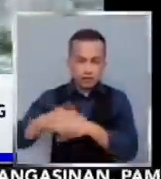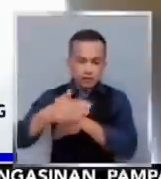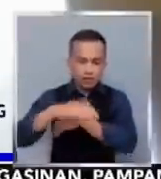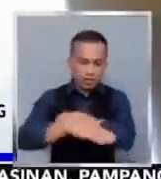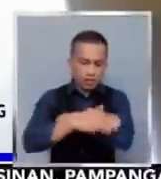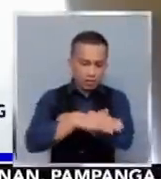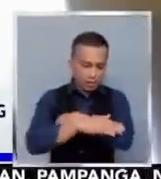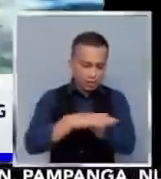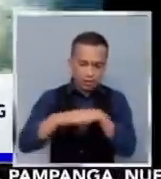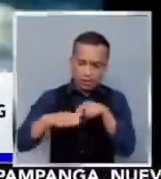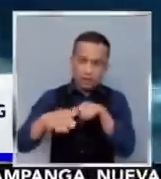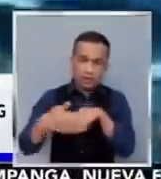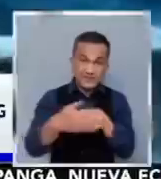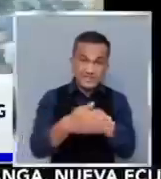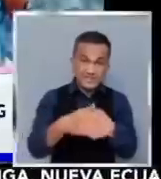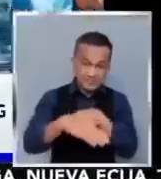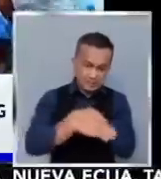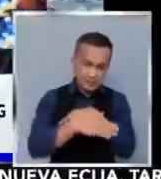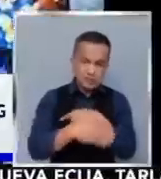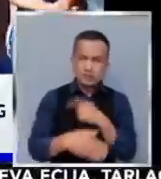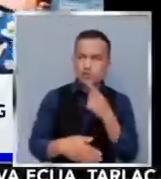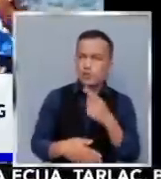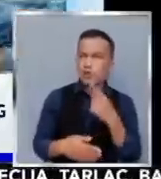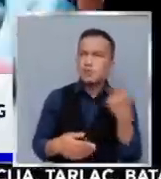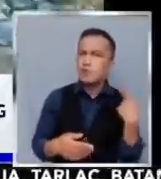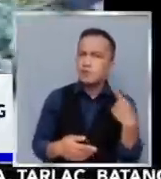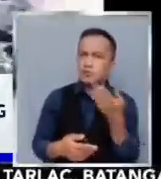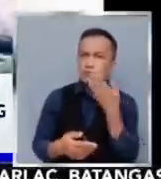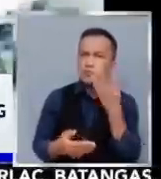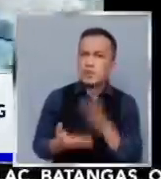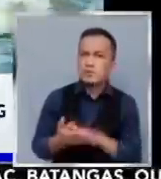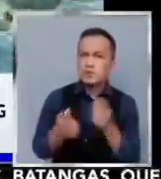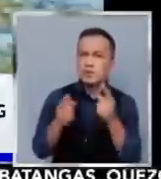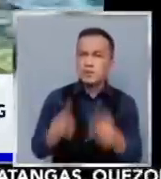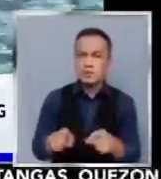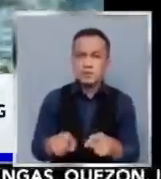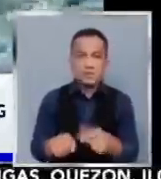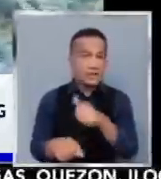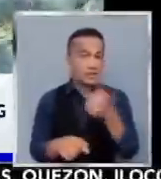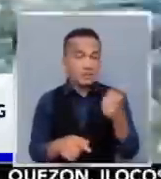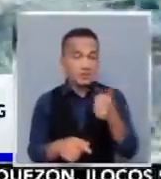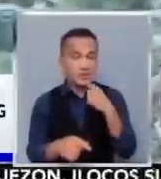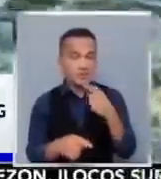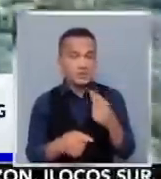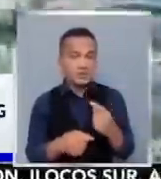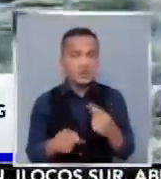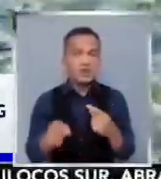nila, may mangyayari ba? Ang iba naman daw nangangamba na baka senyales daw ito na lilindol.